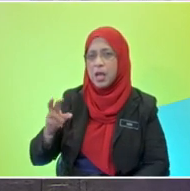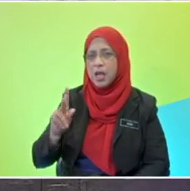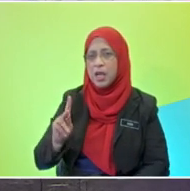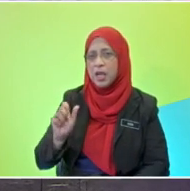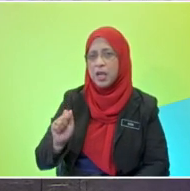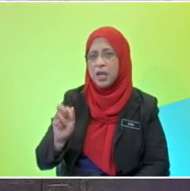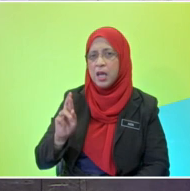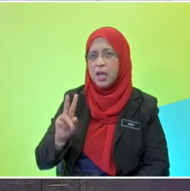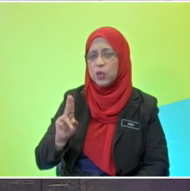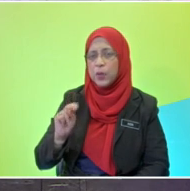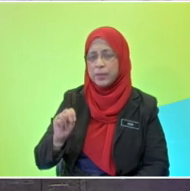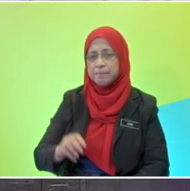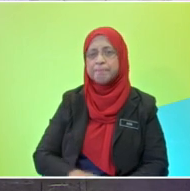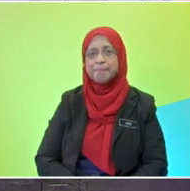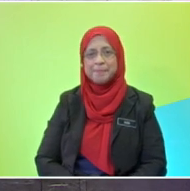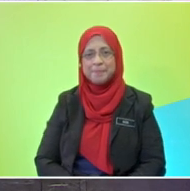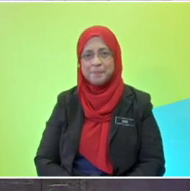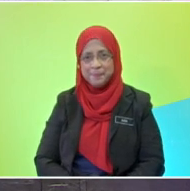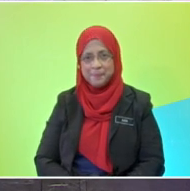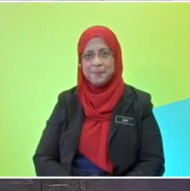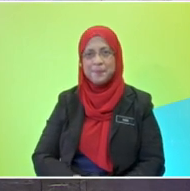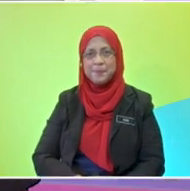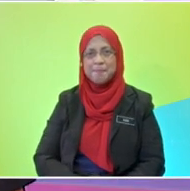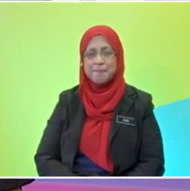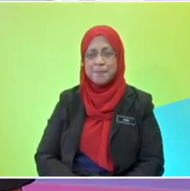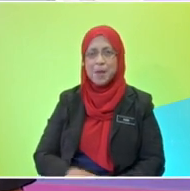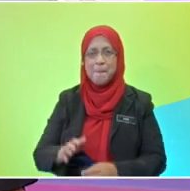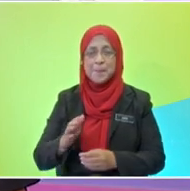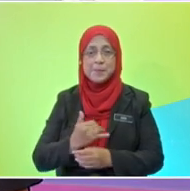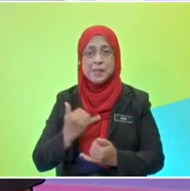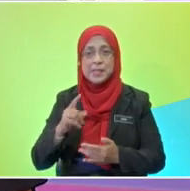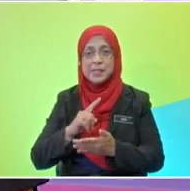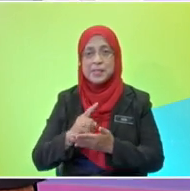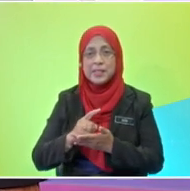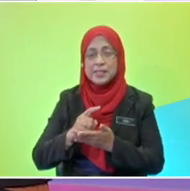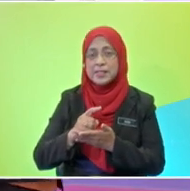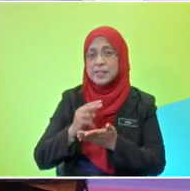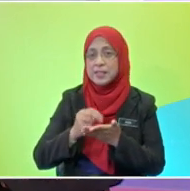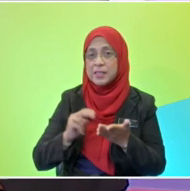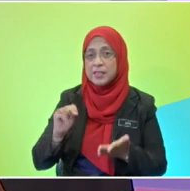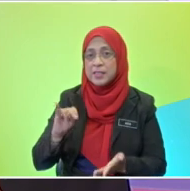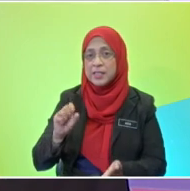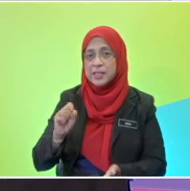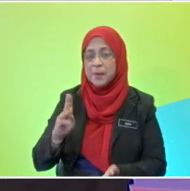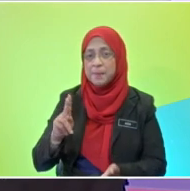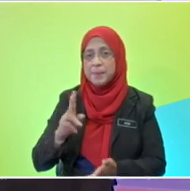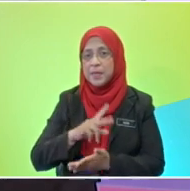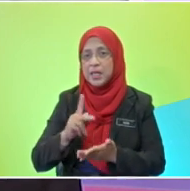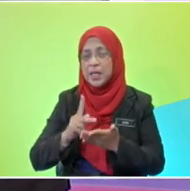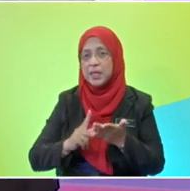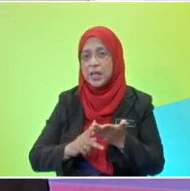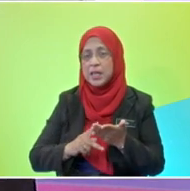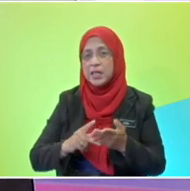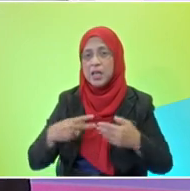nisab dan kadar zakat hewan ternakkan ah kita tengok kita ada kambing biri-biri kita ada